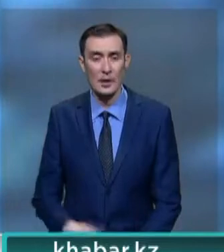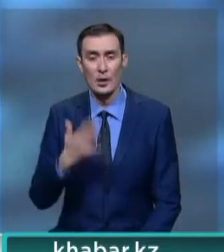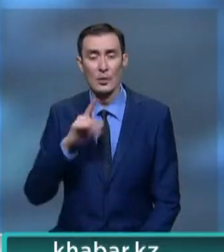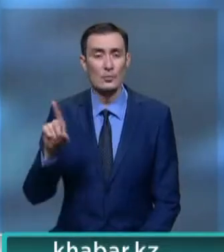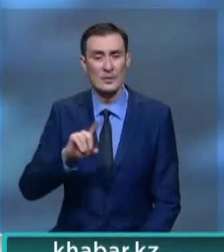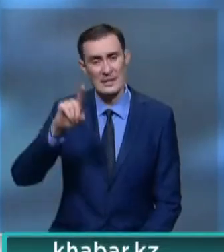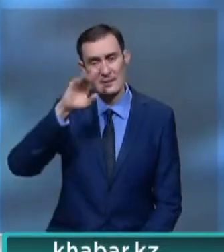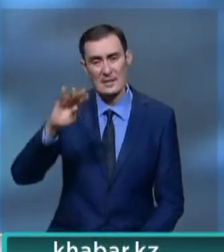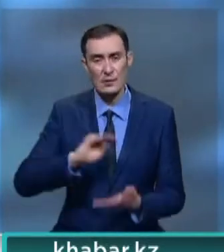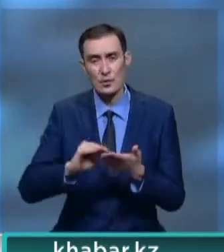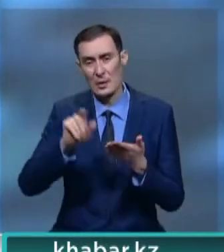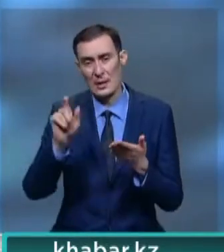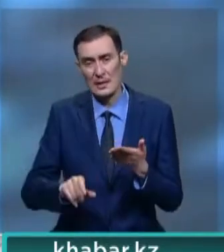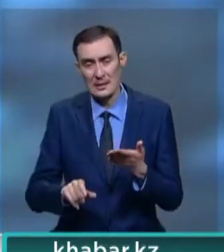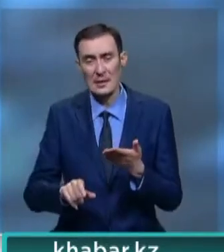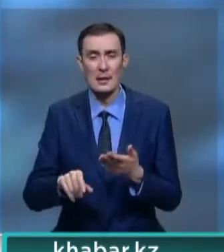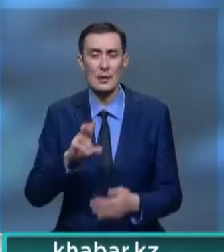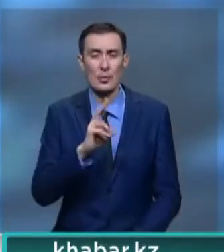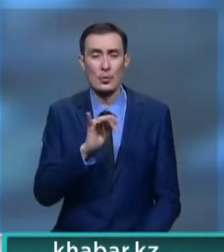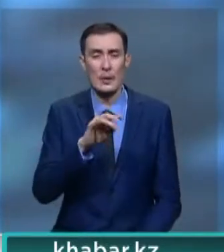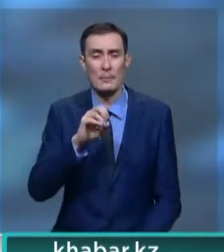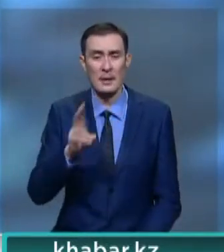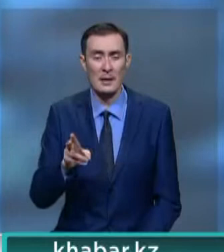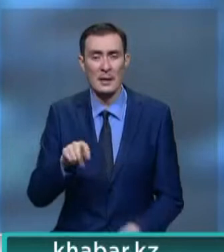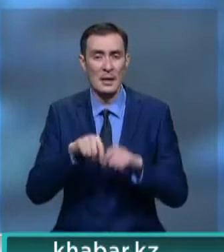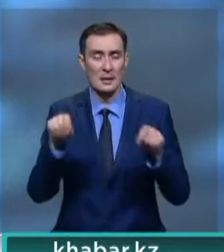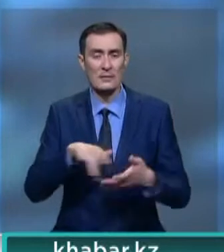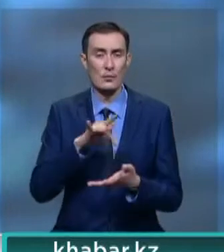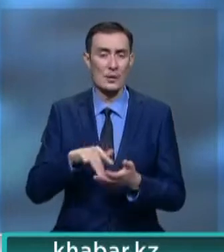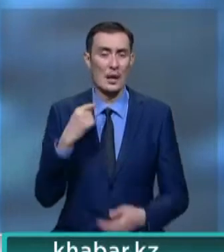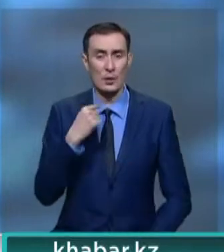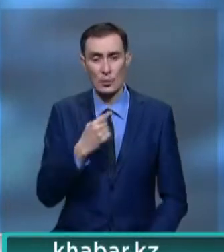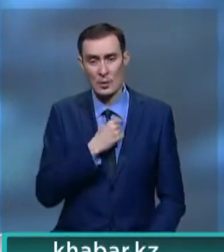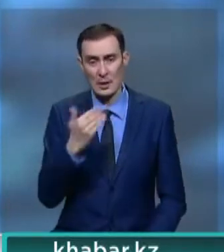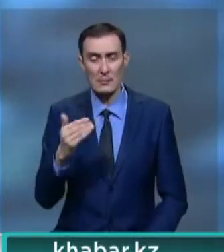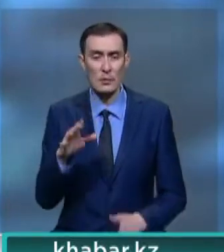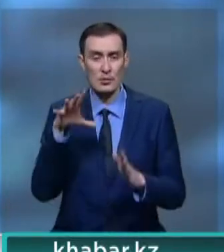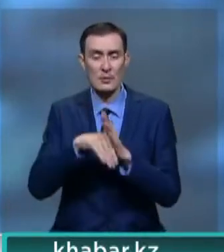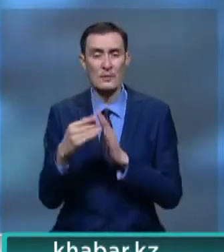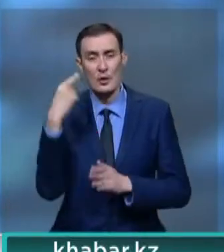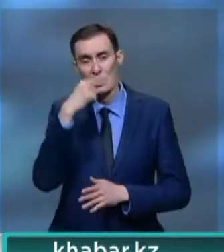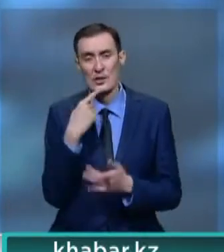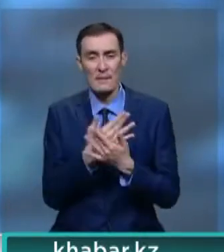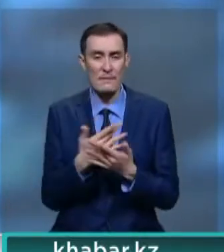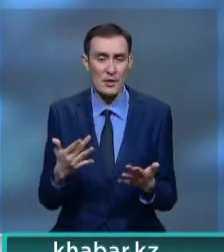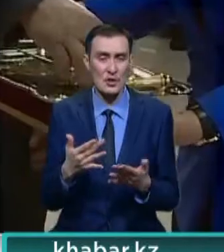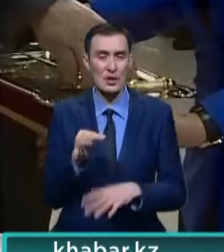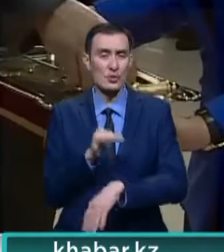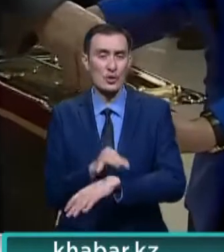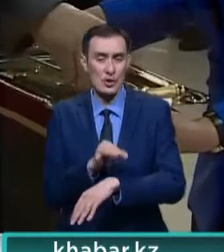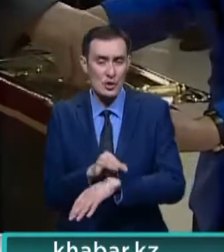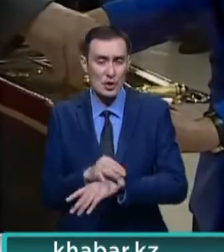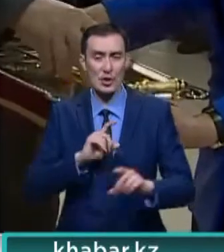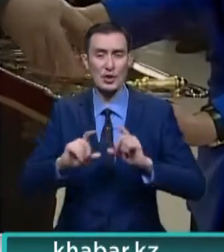Музей известного журналиста и ведущего Бейсена Куранбека открылся в Талдыкургане. Там собраны его личные вещи, наручные